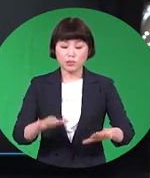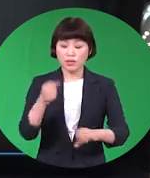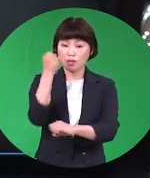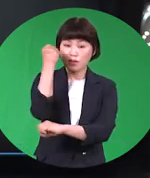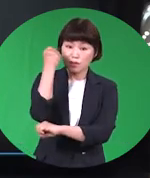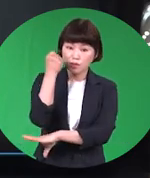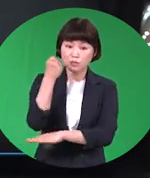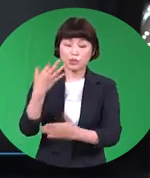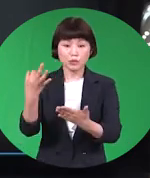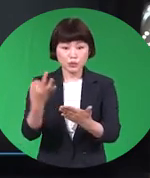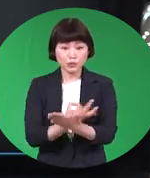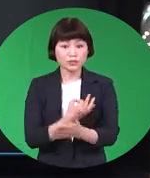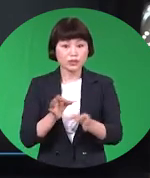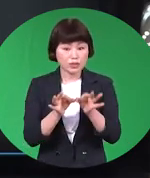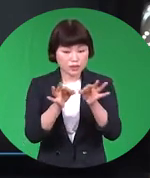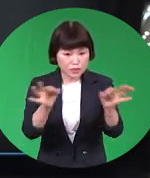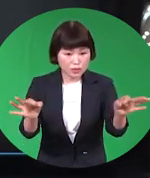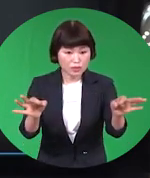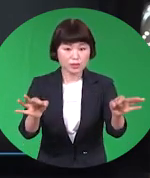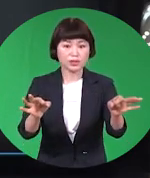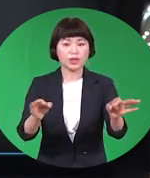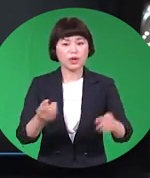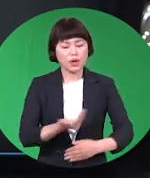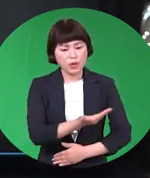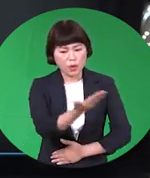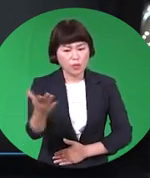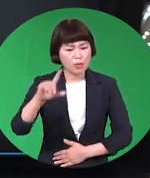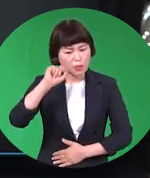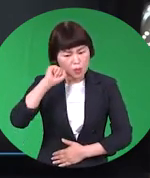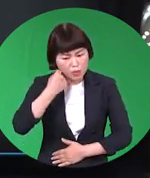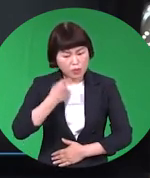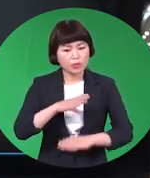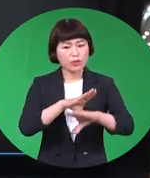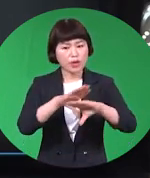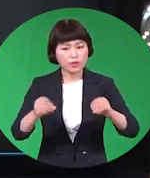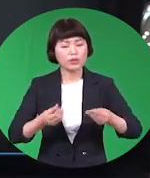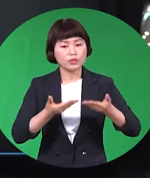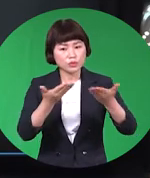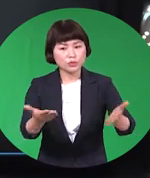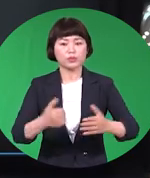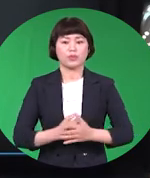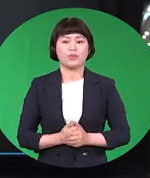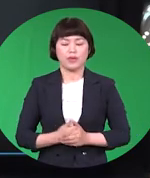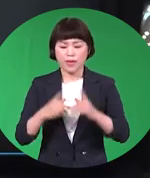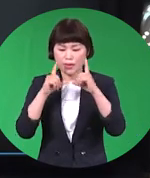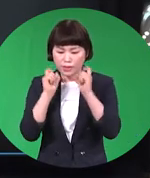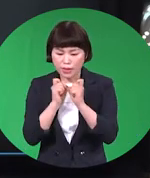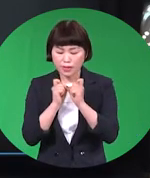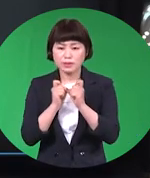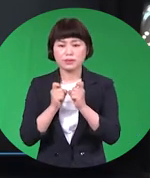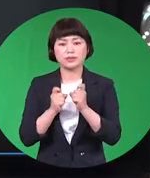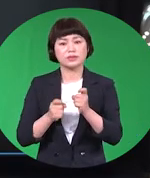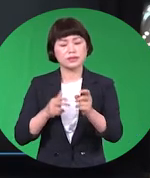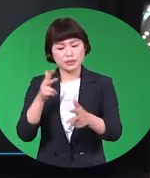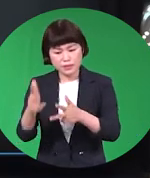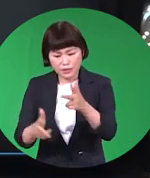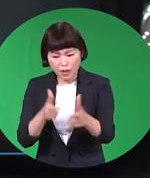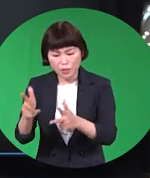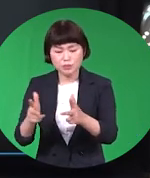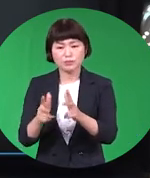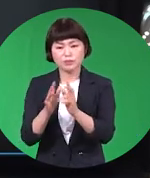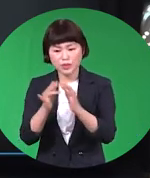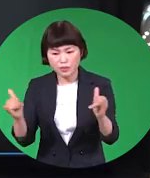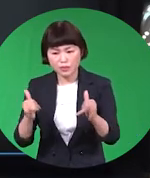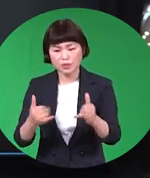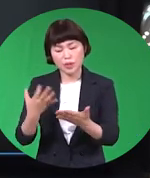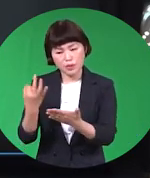양평군 재난기본소득 지급이 얼어붙은 소비 심리를 녹이고 소상공인과 자영업자의 매출